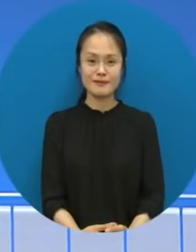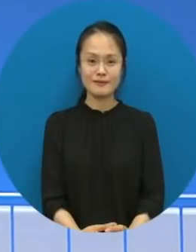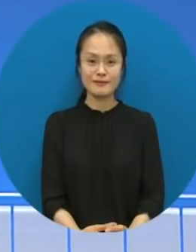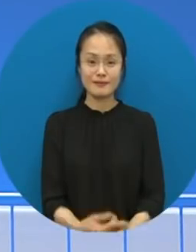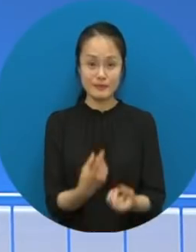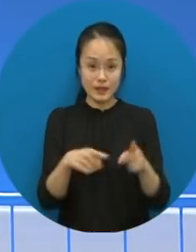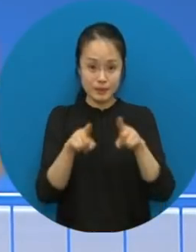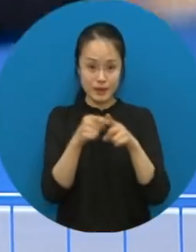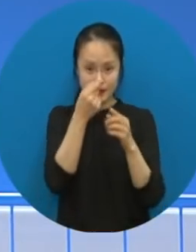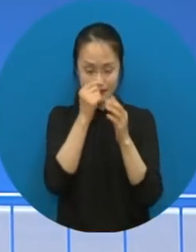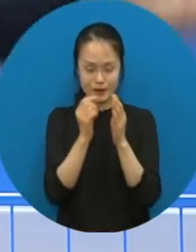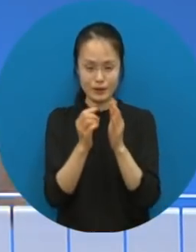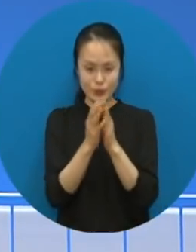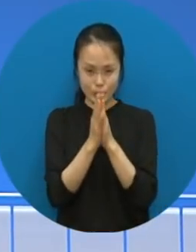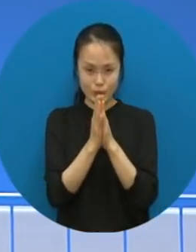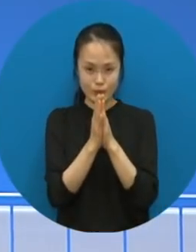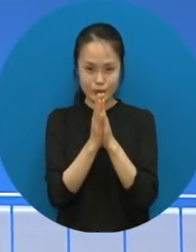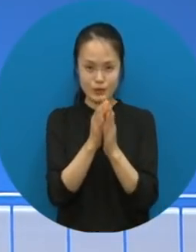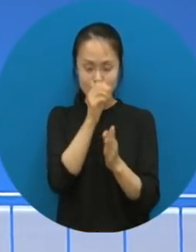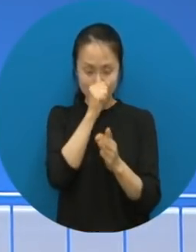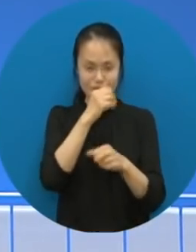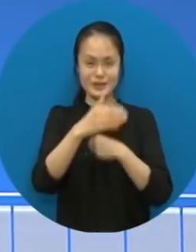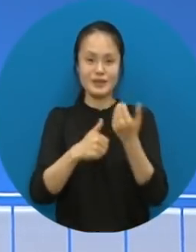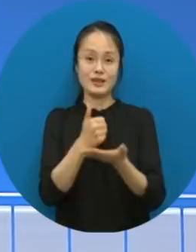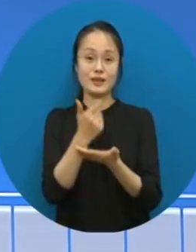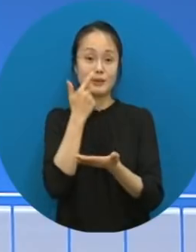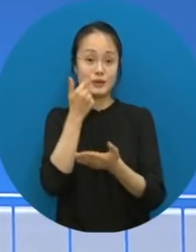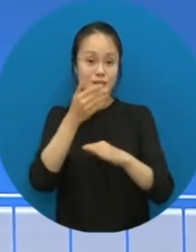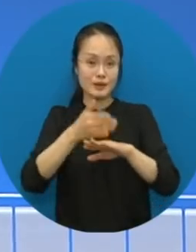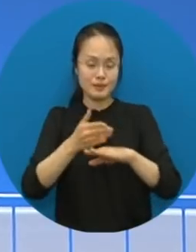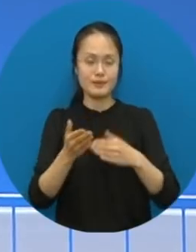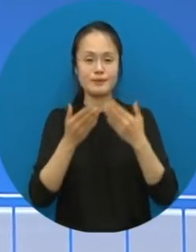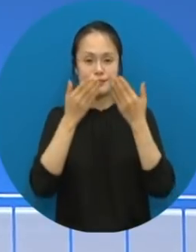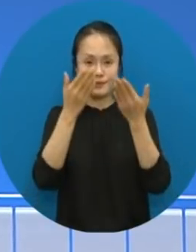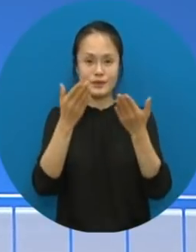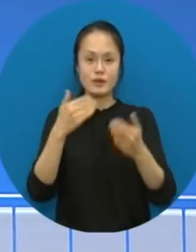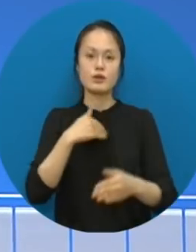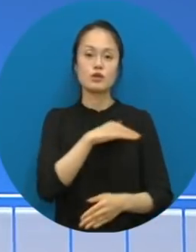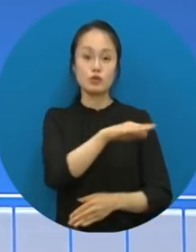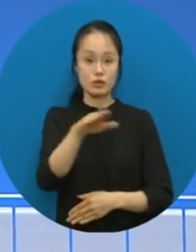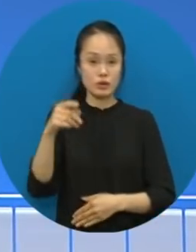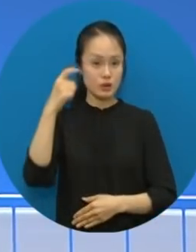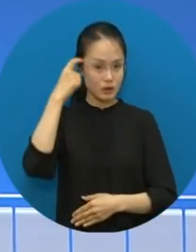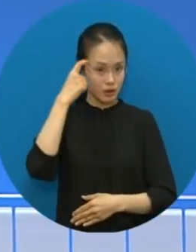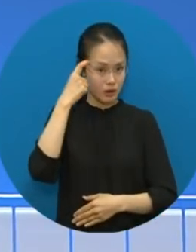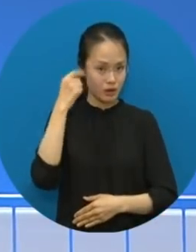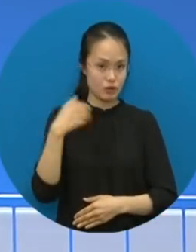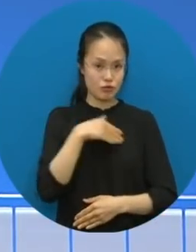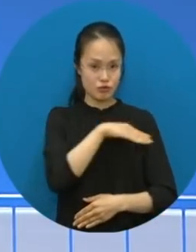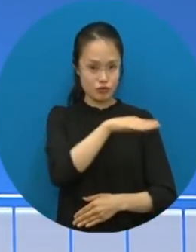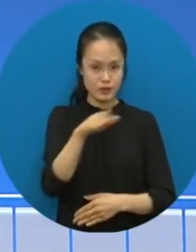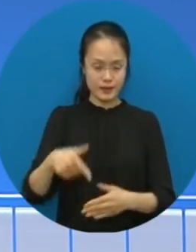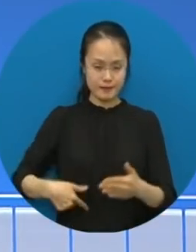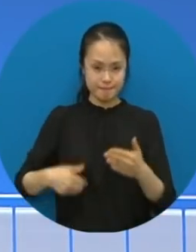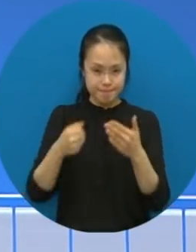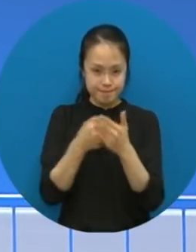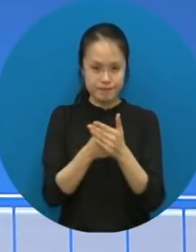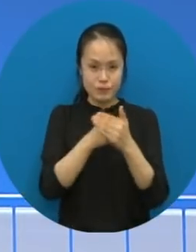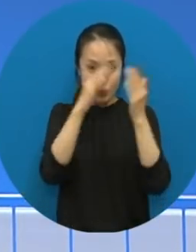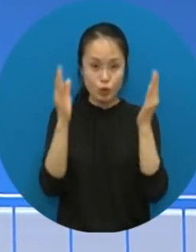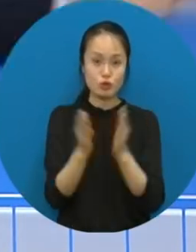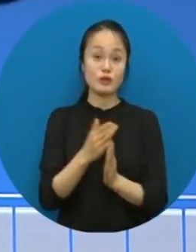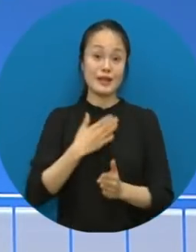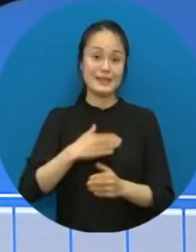같이 기도하시겠습니다. 좋으신 하나님 아버지 감사합니다. 우리의 생각, 우리의 흐름, 우리의 결정 모든 것을